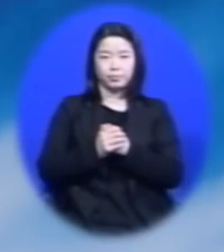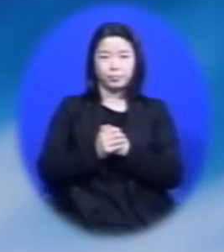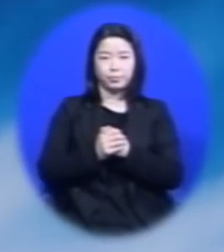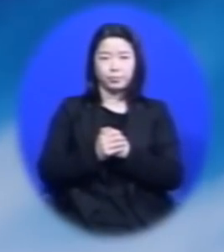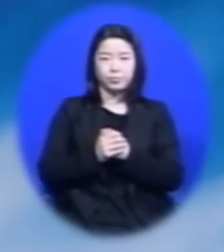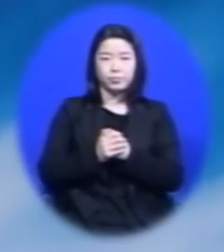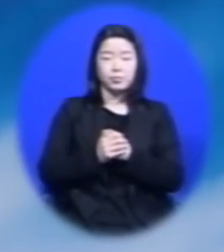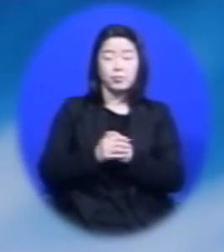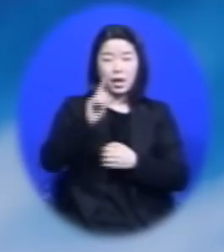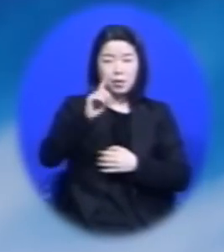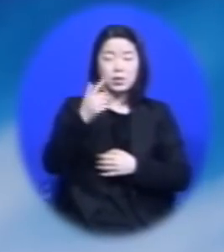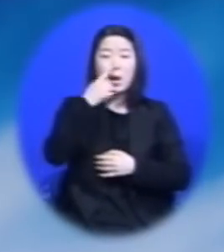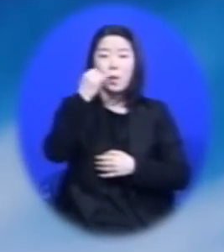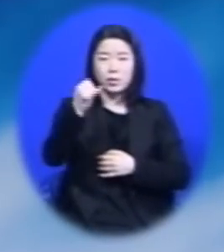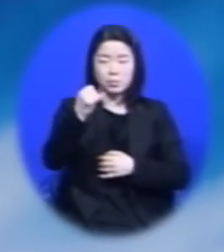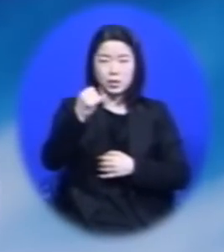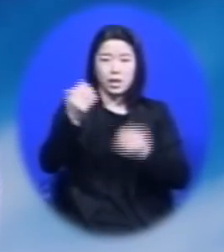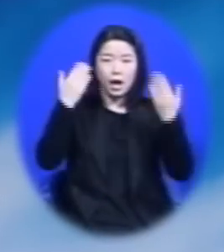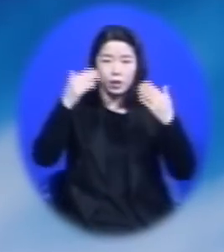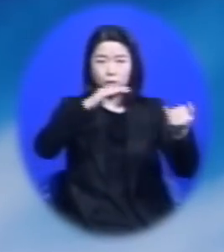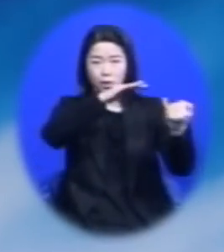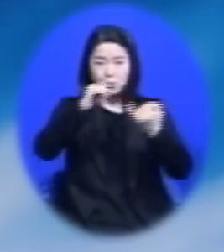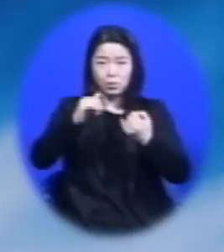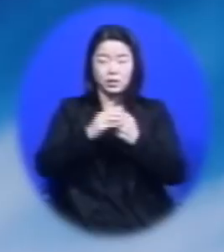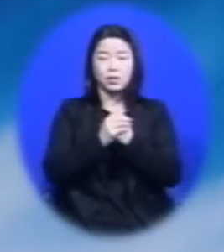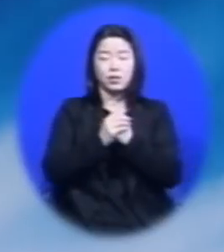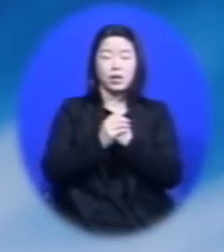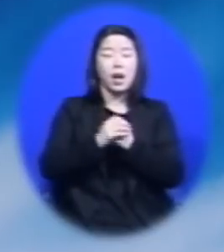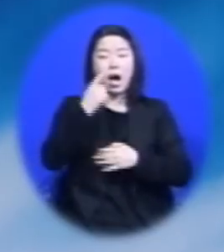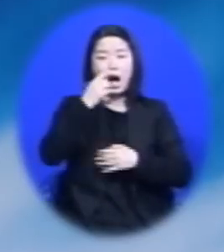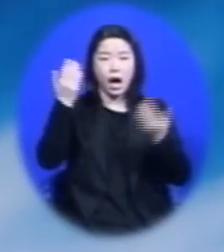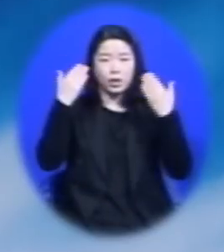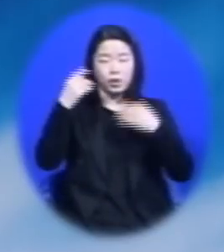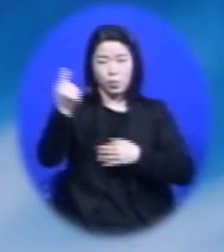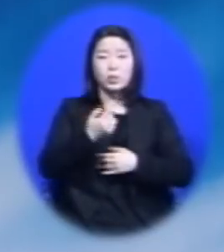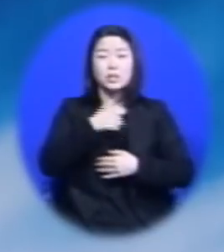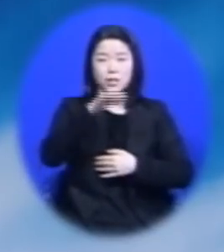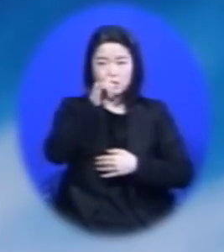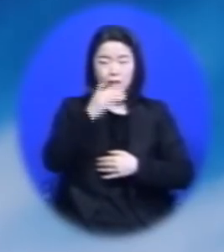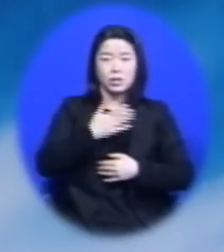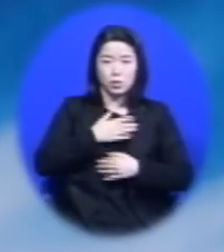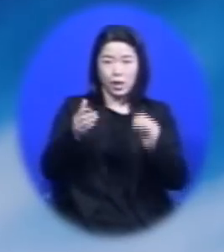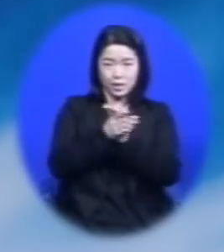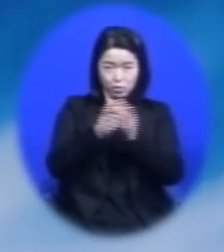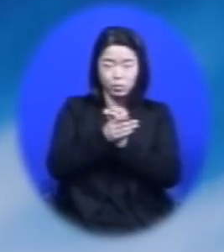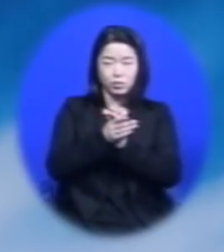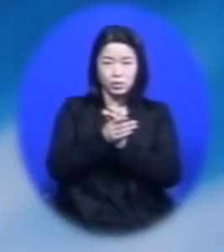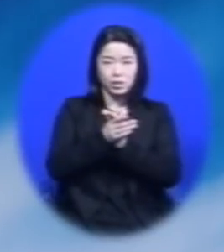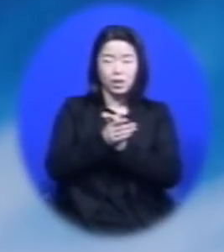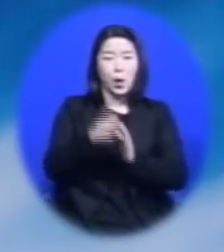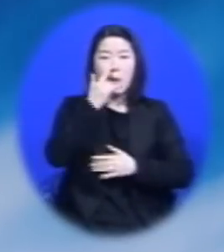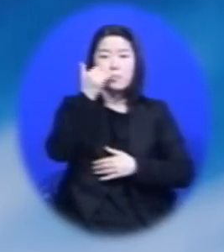은 한번 어머님이 학교에 불려와서 학교에 오게 된 일이 있었습니다 저와 친구들이